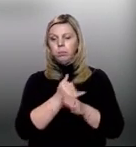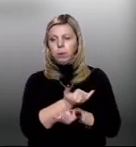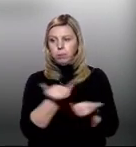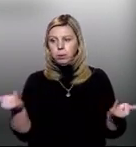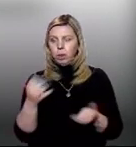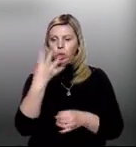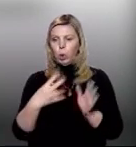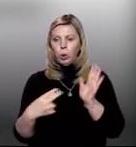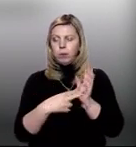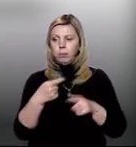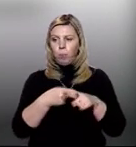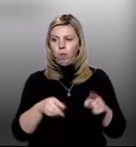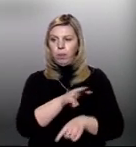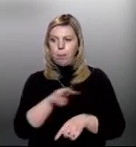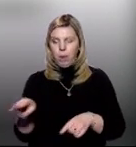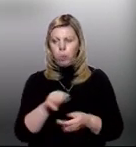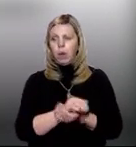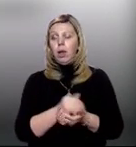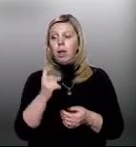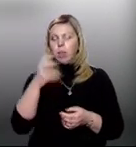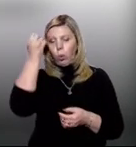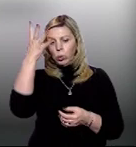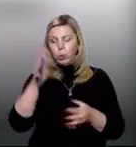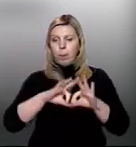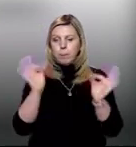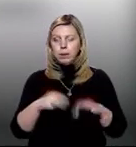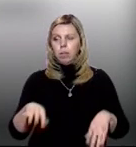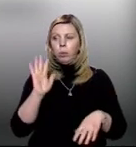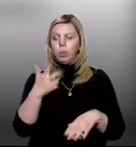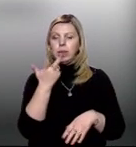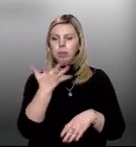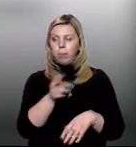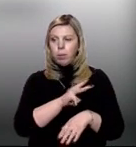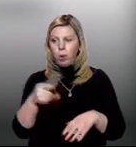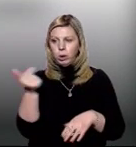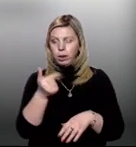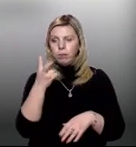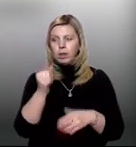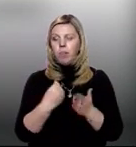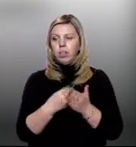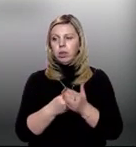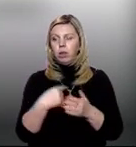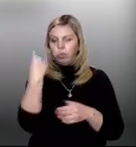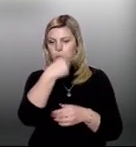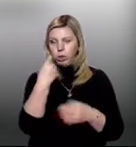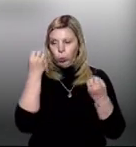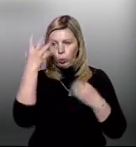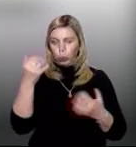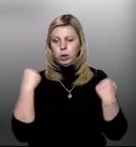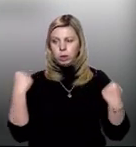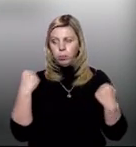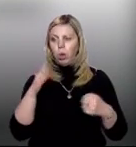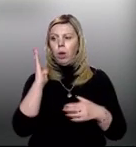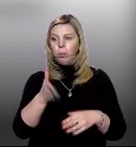забезпечення – 47,5 мільйонів. На культуру та мистецтво буде 35 мільйонів гривень, на фінансування фізичної культури і спорту